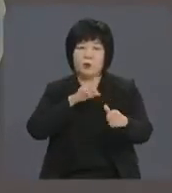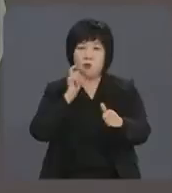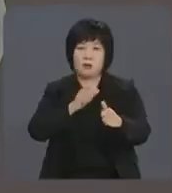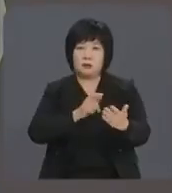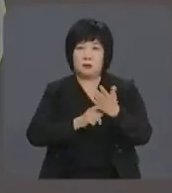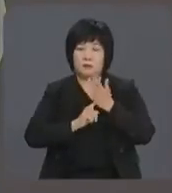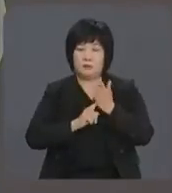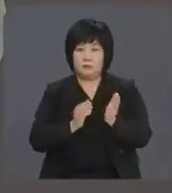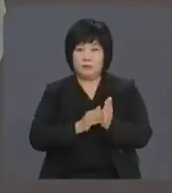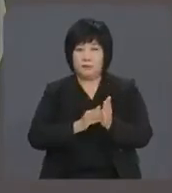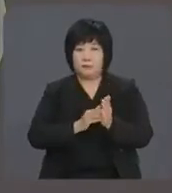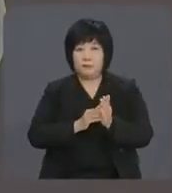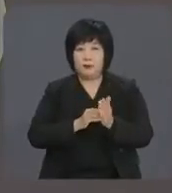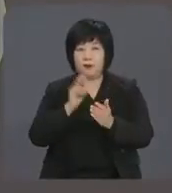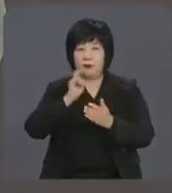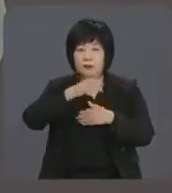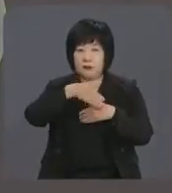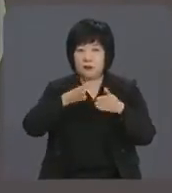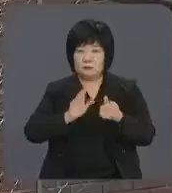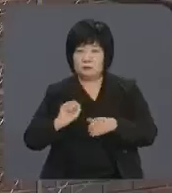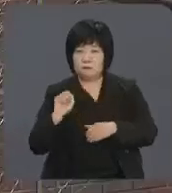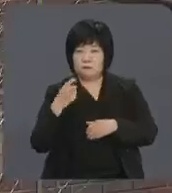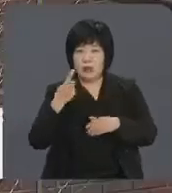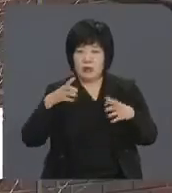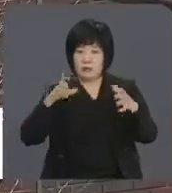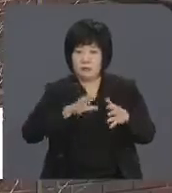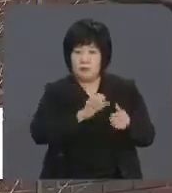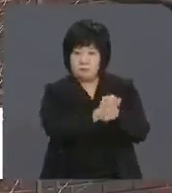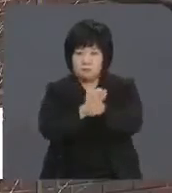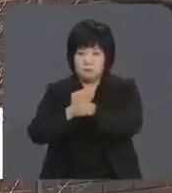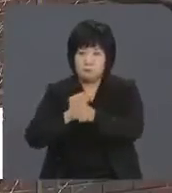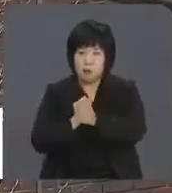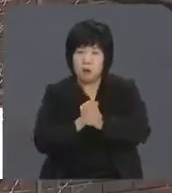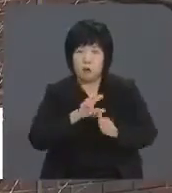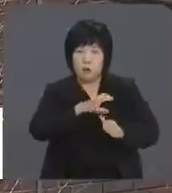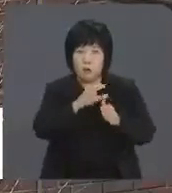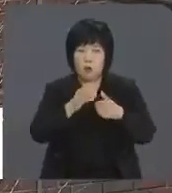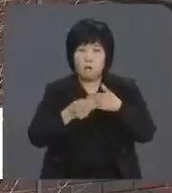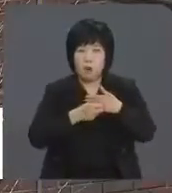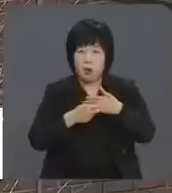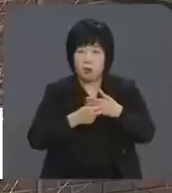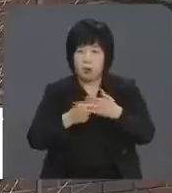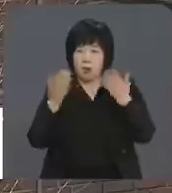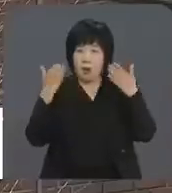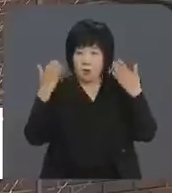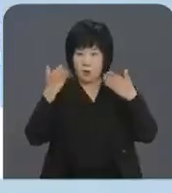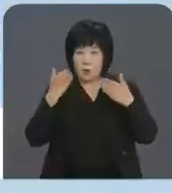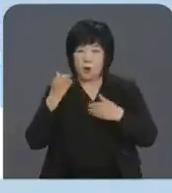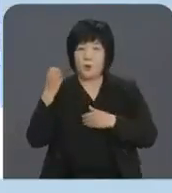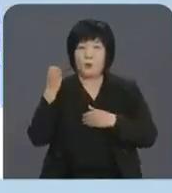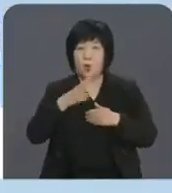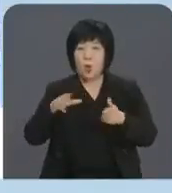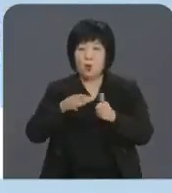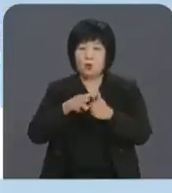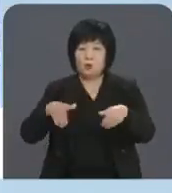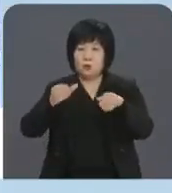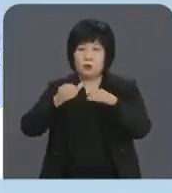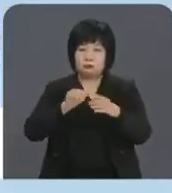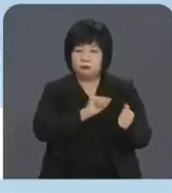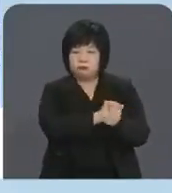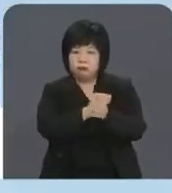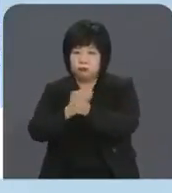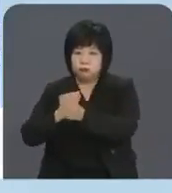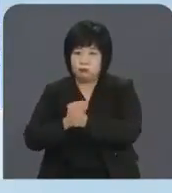나왔습니다 음악실에서 비롯된 집단 감염이 요양병원 과 학교이며 종교시설 로까지 연쇄적으로